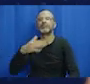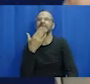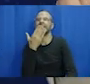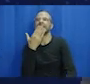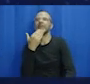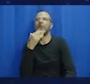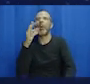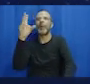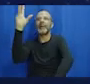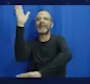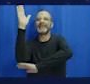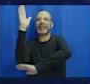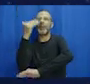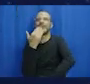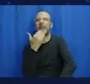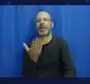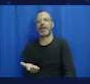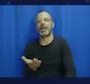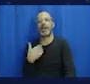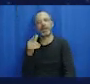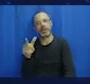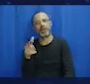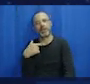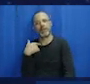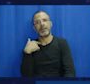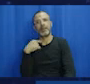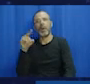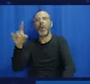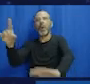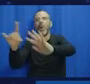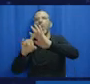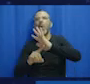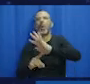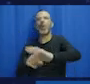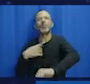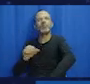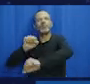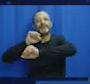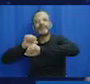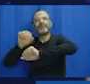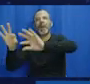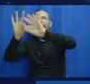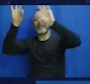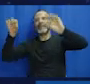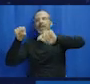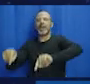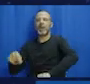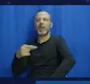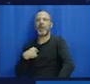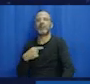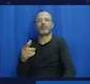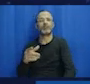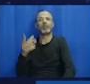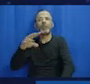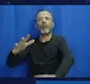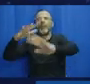او الدوله الاسرائيليه انا لا شك انه اضع قانون القوميه هو نقطه ارتكاز ومن هنا بدات الامور تذهب الى التطرف بشكل